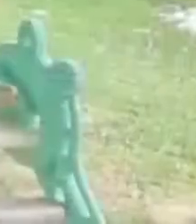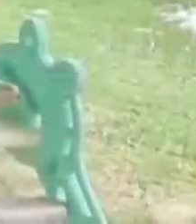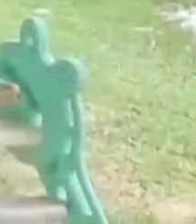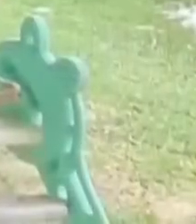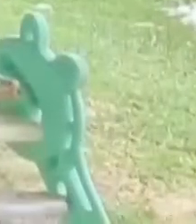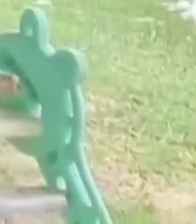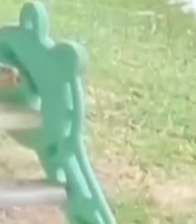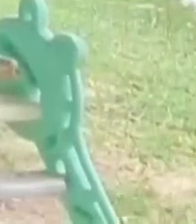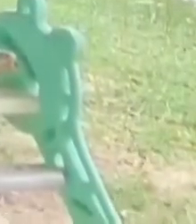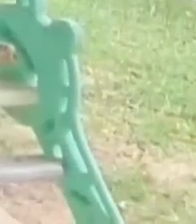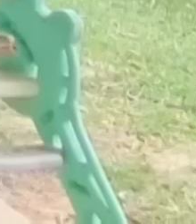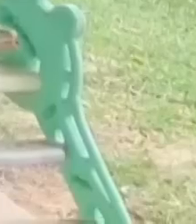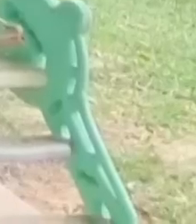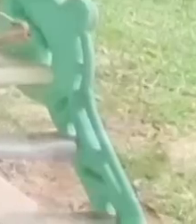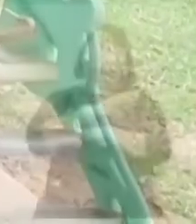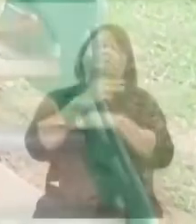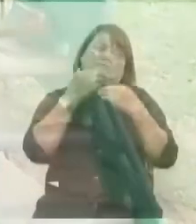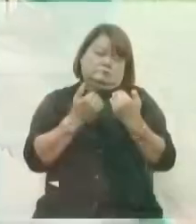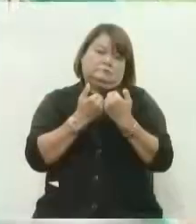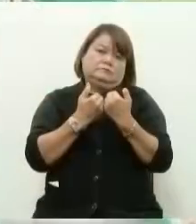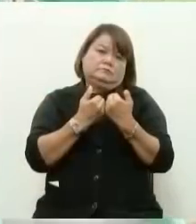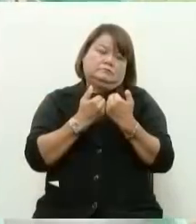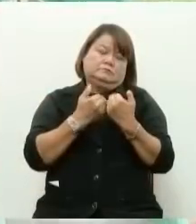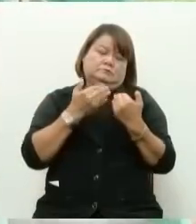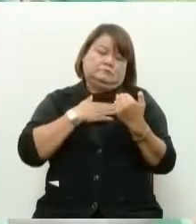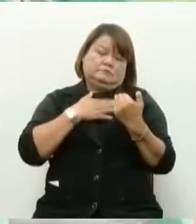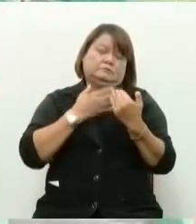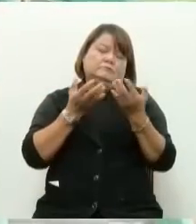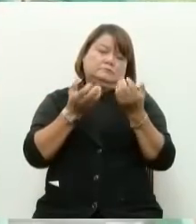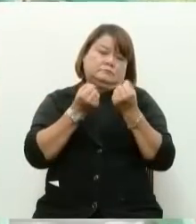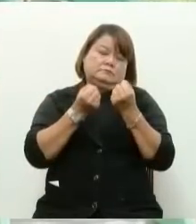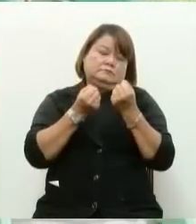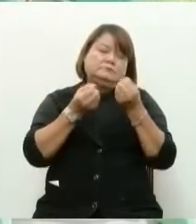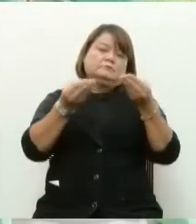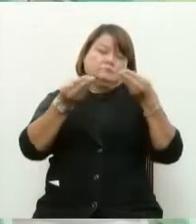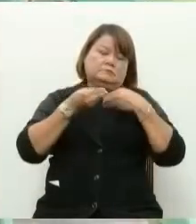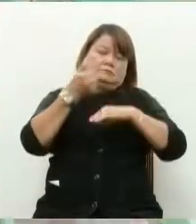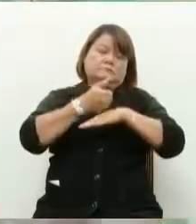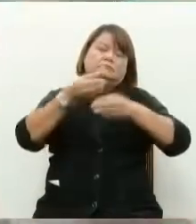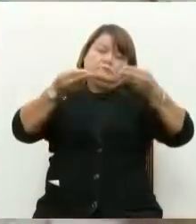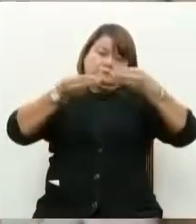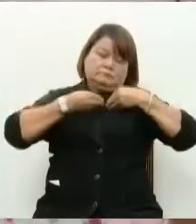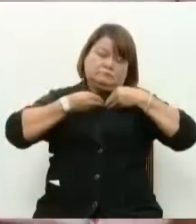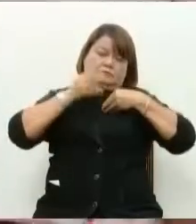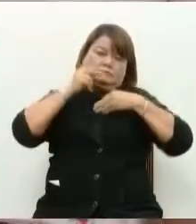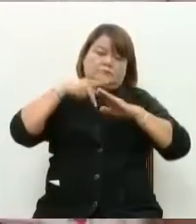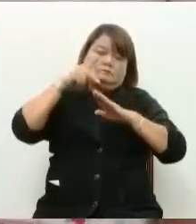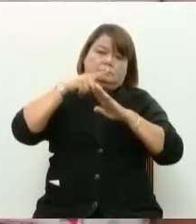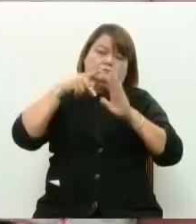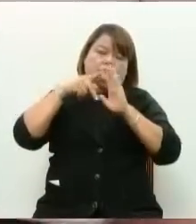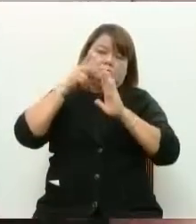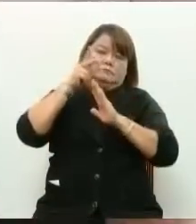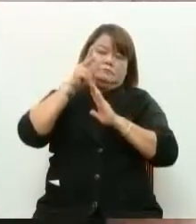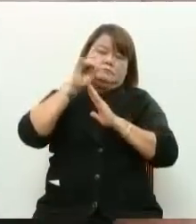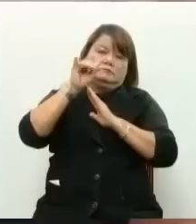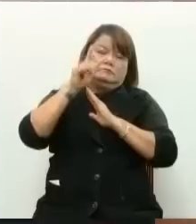ครับสวัสดีครับวันนี้นะครับผมได้รับมอบหมายจากท่านผู้อำนวยการเขตพื้นที่การศึกษามัธยมศึกษาชั